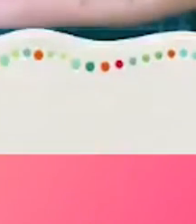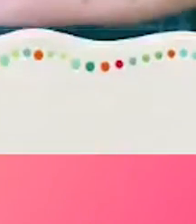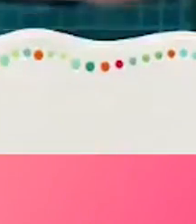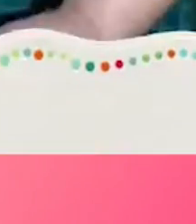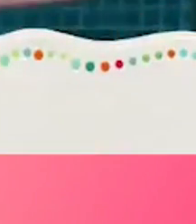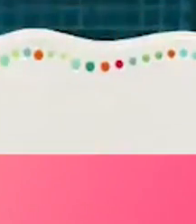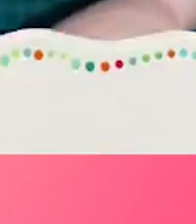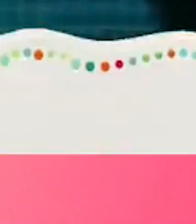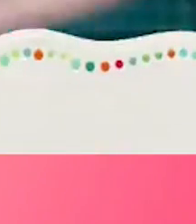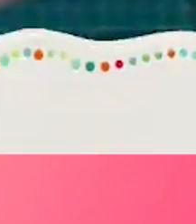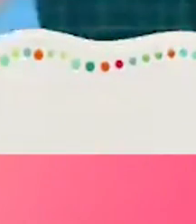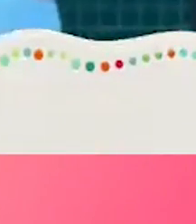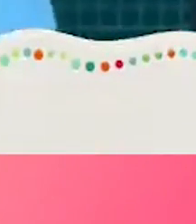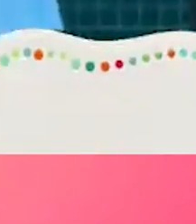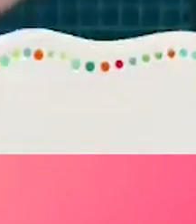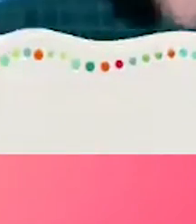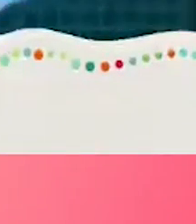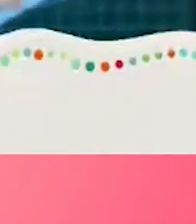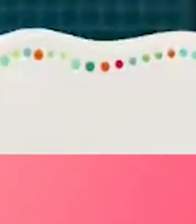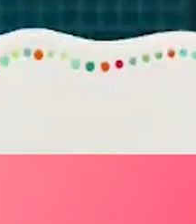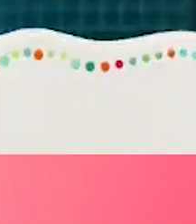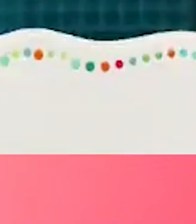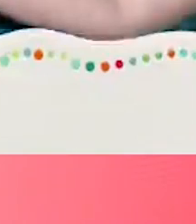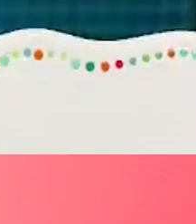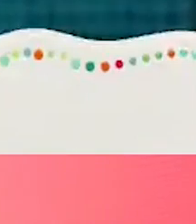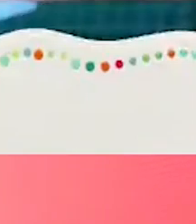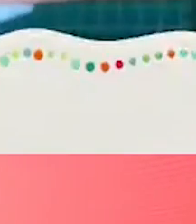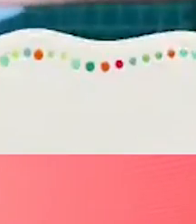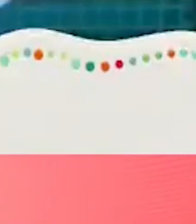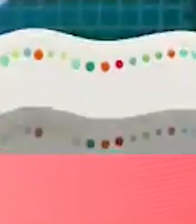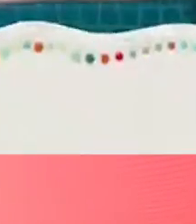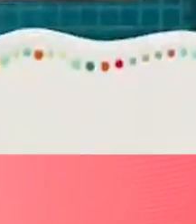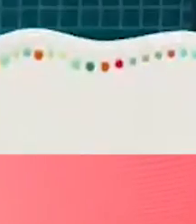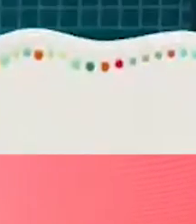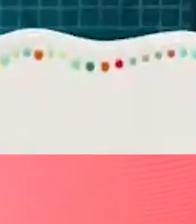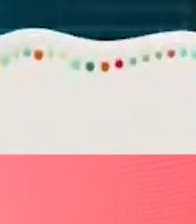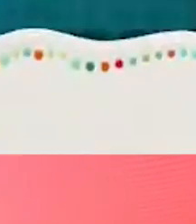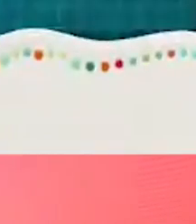Terbalikkan kain sebelum jahit jelujur.